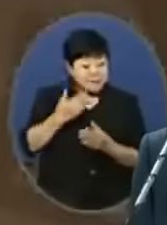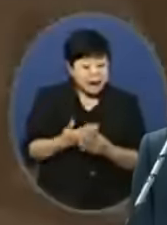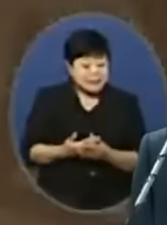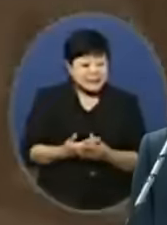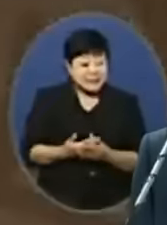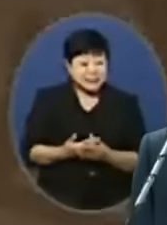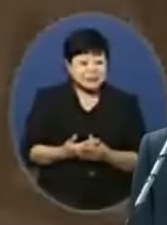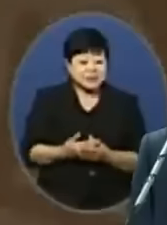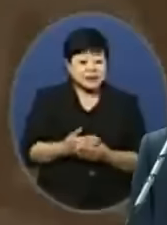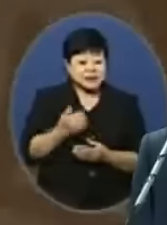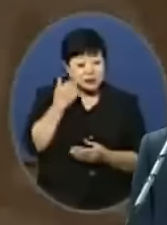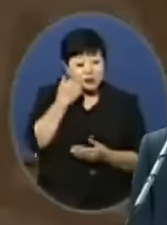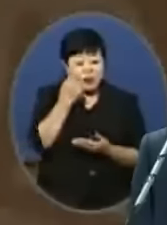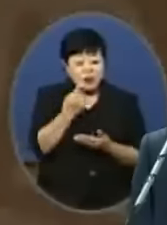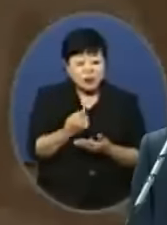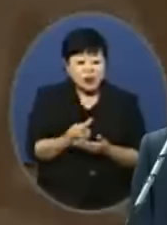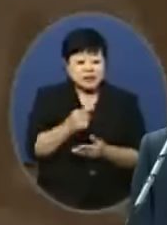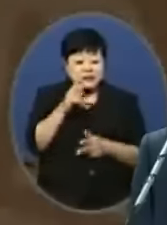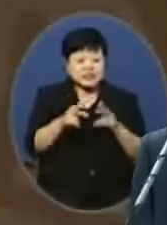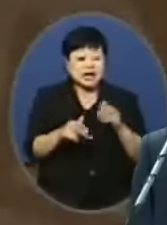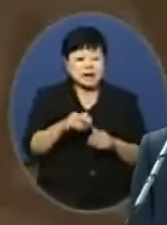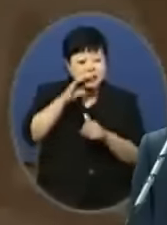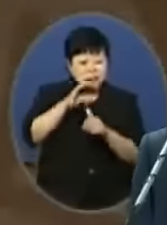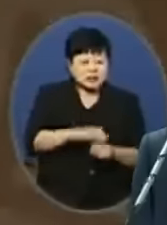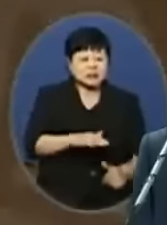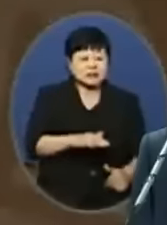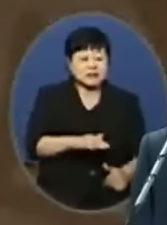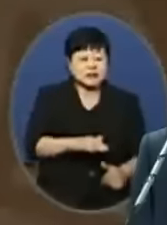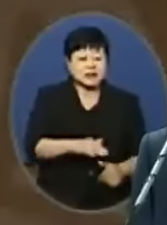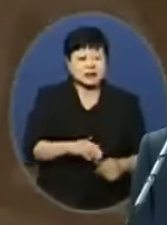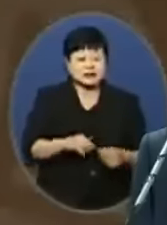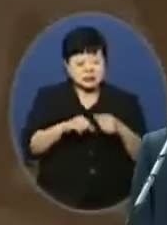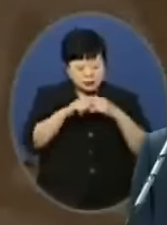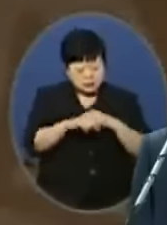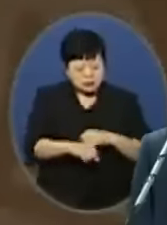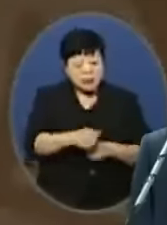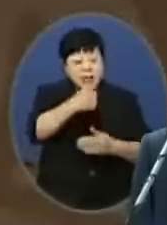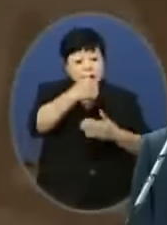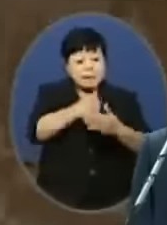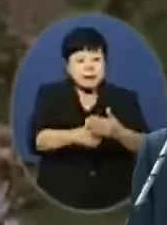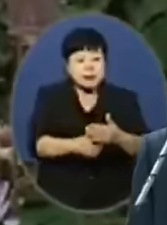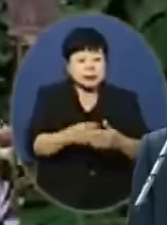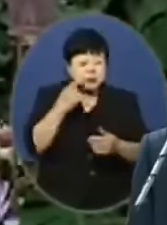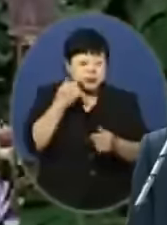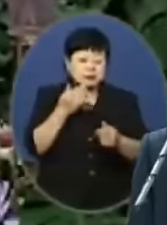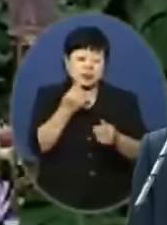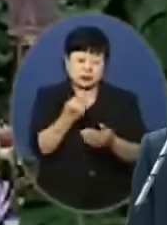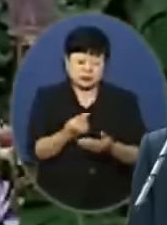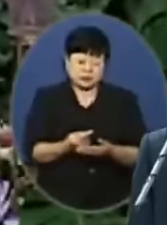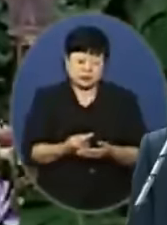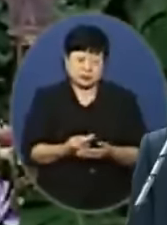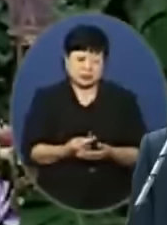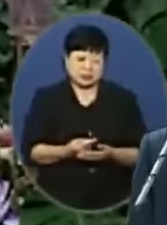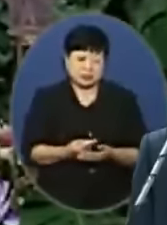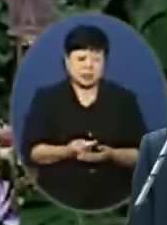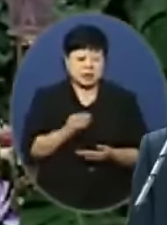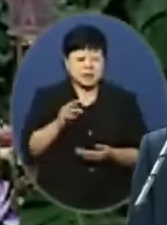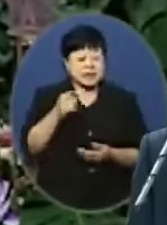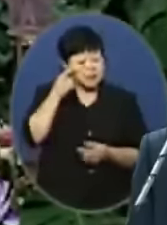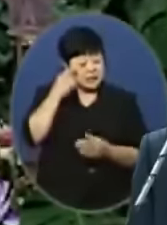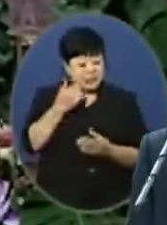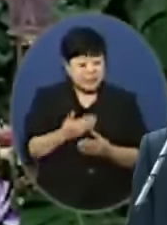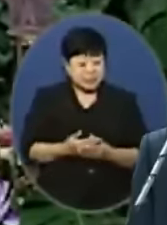사람이 찾아왔는데 그는 사업의 실패로 인해 극도의 절망감에 사로잡혀서 목사님께 찾아왔습니다. 그때 필